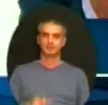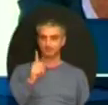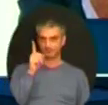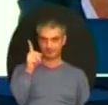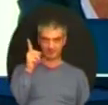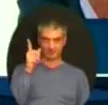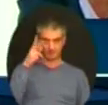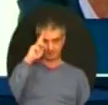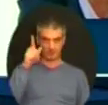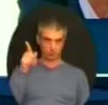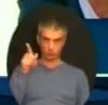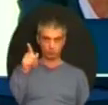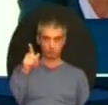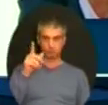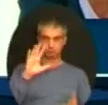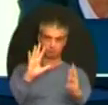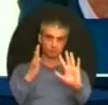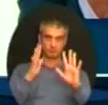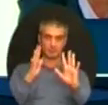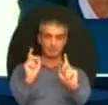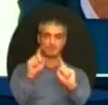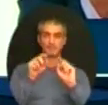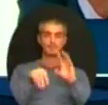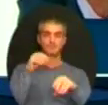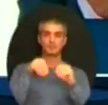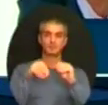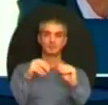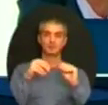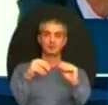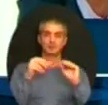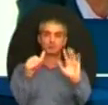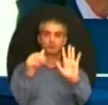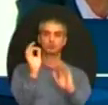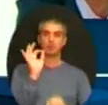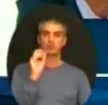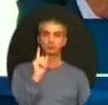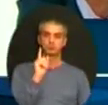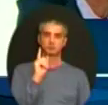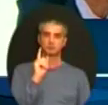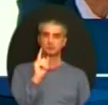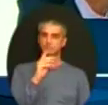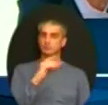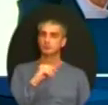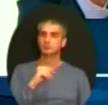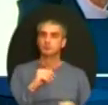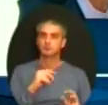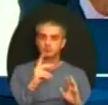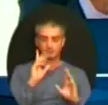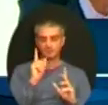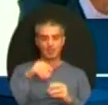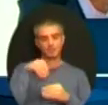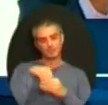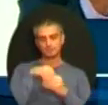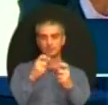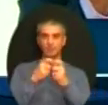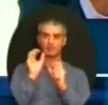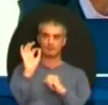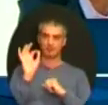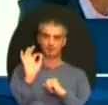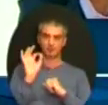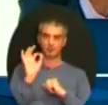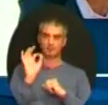אצלם, בערך באים להצביע בפריימריז 6%. מה זה 6%? מהאלה שמצביעים למפלגה